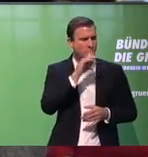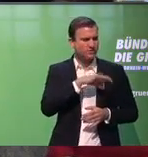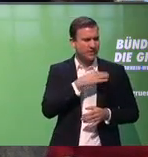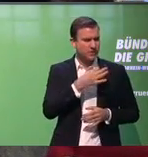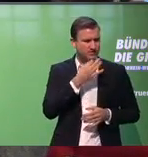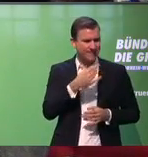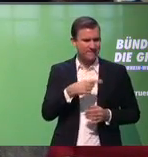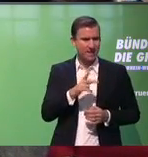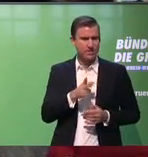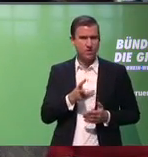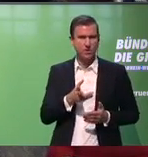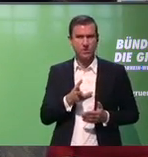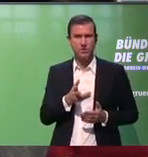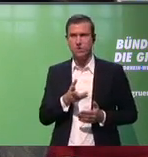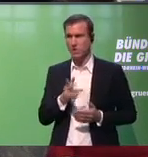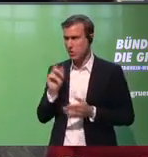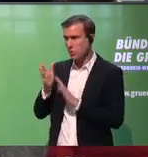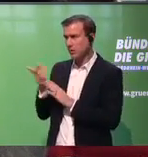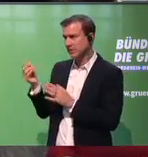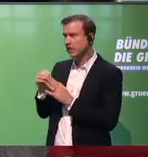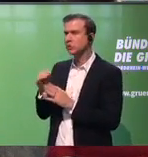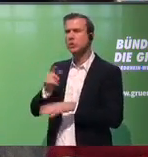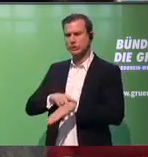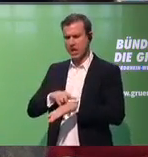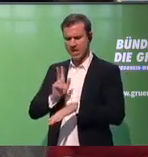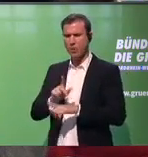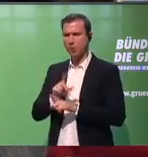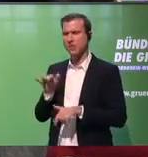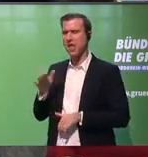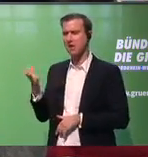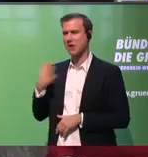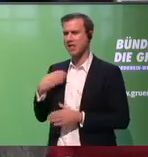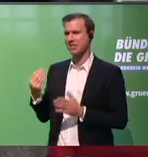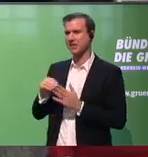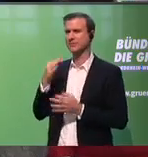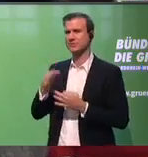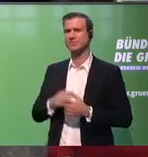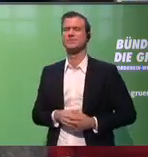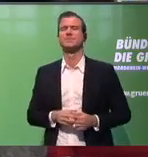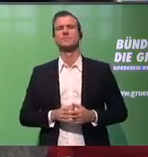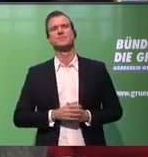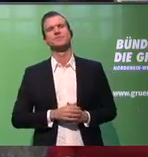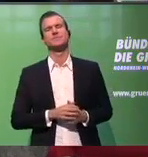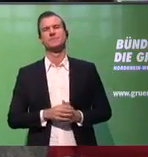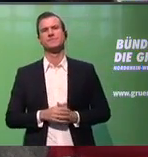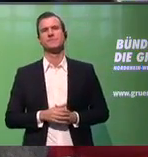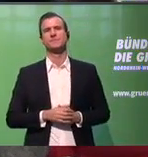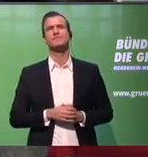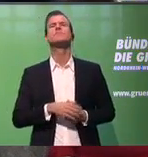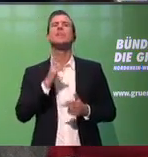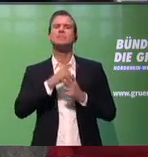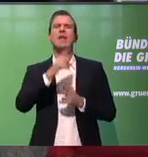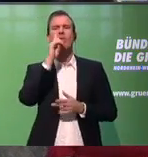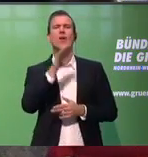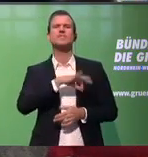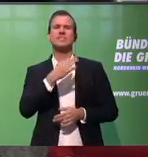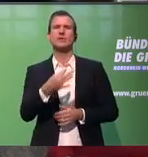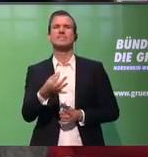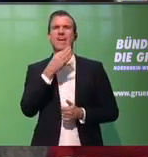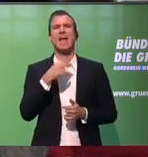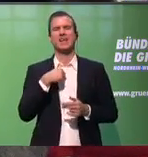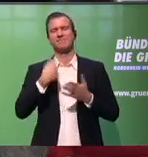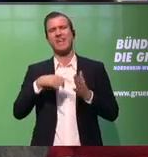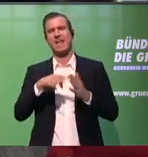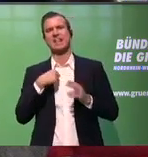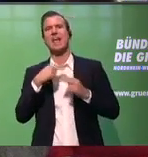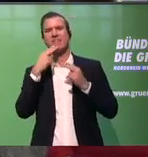Frage. Ja? Mach noch mal kurz. Wir sind gut in der Zeit. Ergänz noch mal. Es fehlte noch die deutsch-französische Frage, weil die hatte ich nicht so